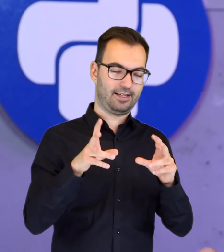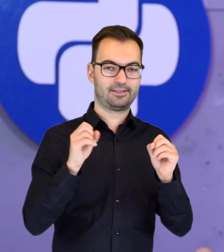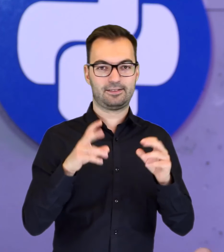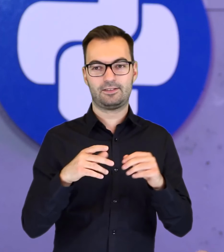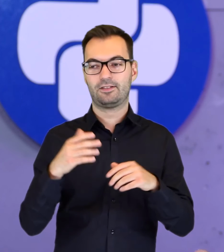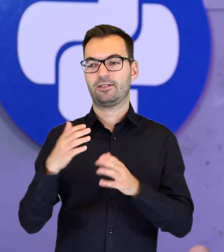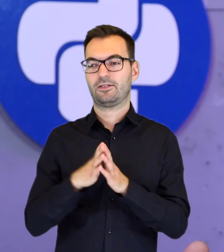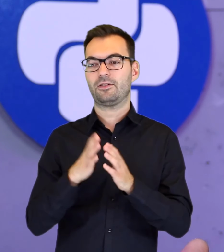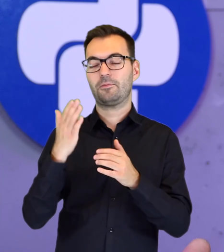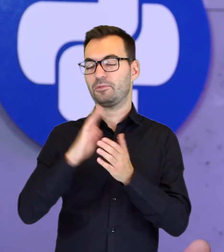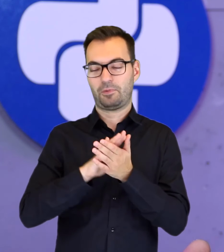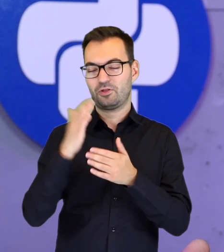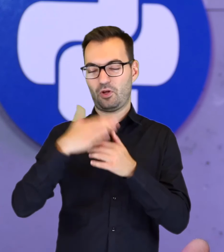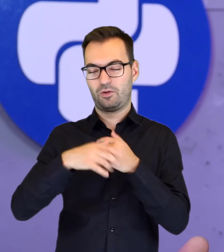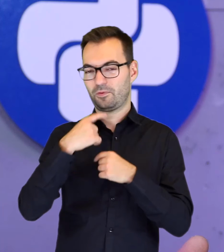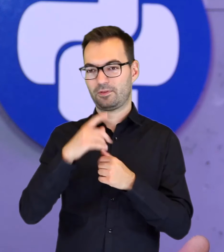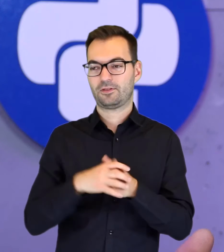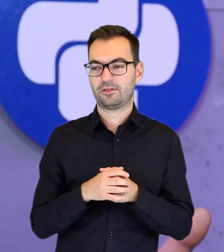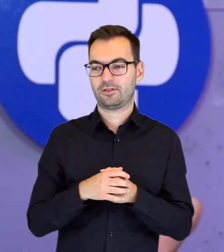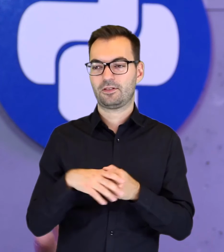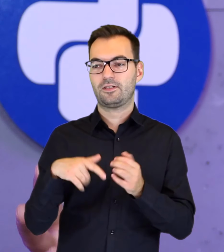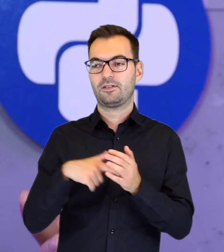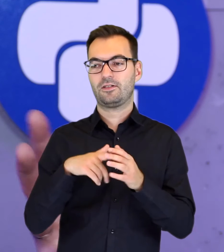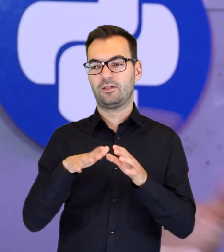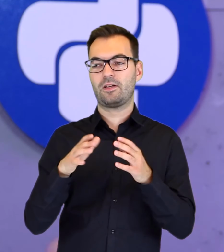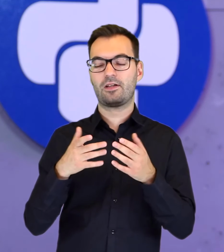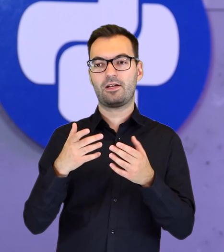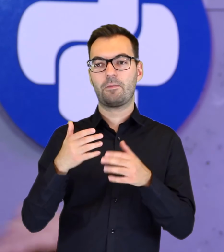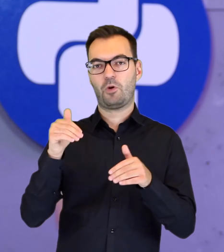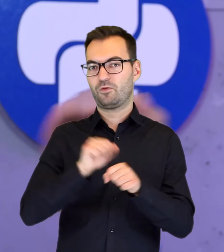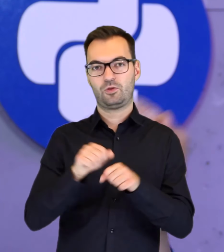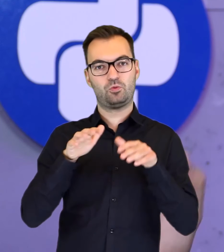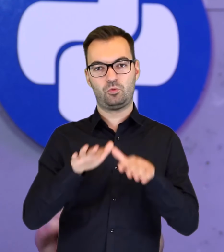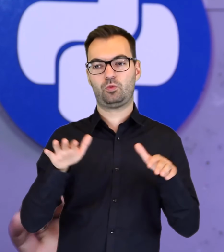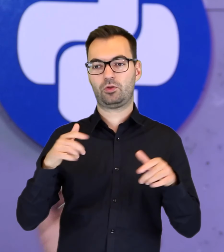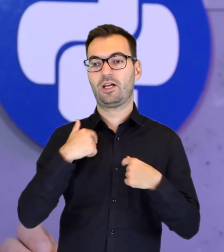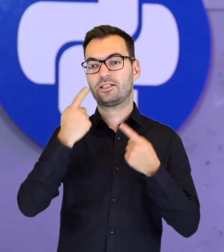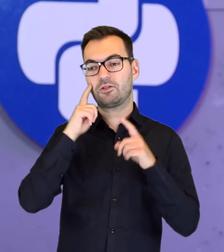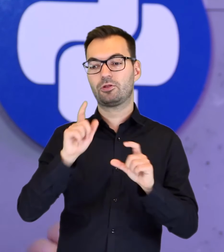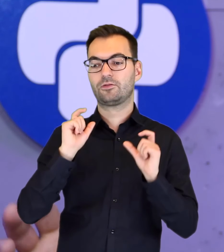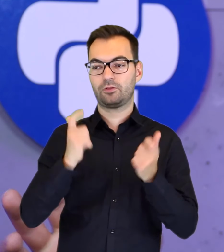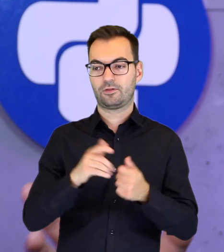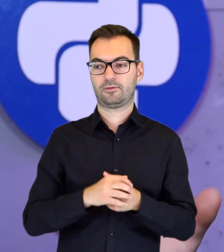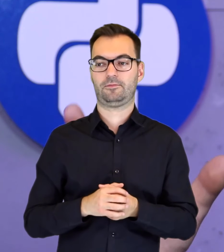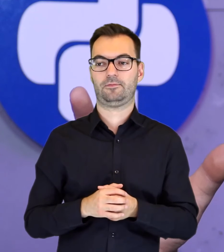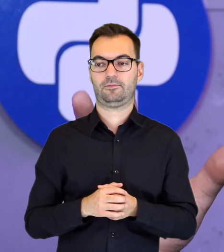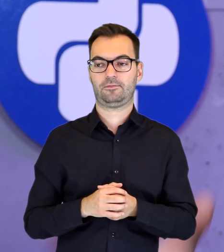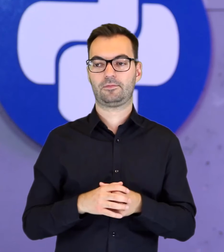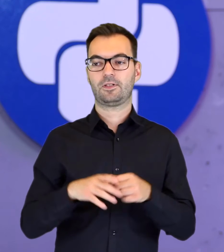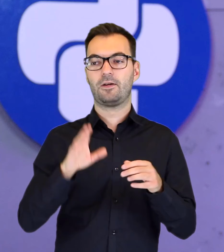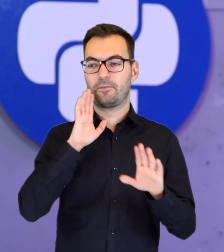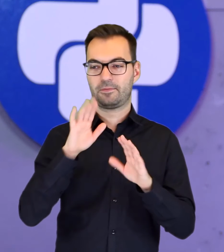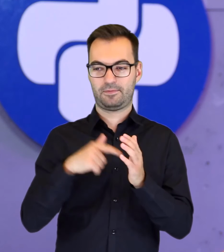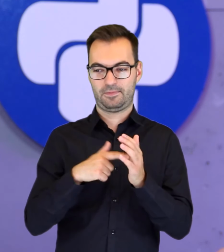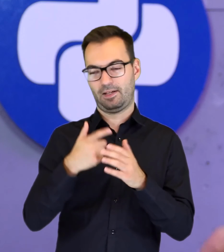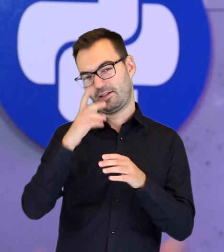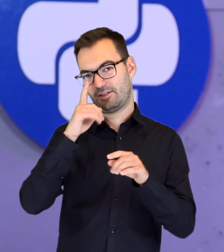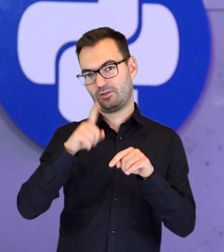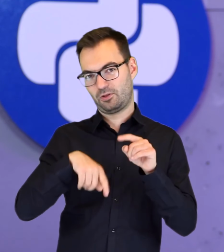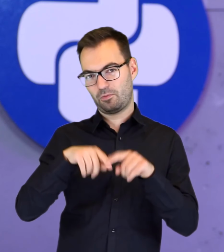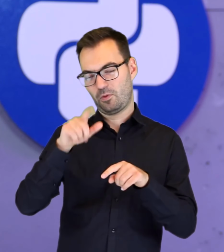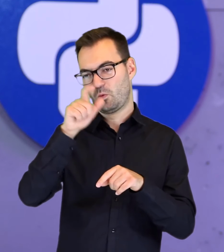więcej wieczorów tak wszyscy do końca Tylko myśl generalnie jest bardzo dużo i